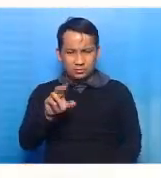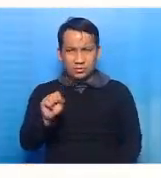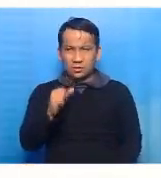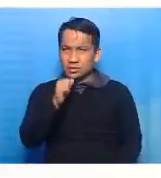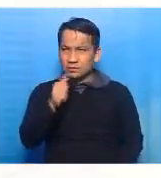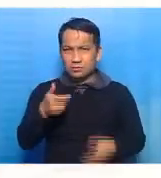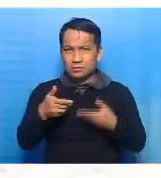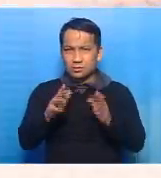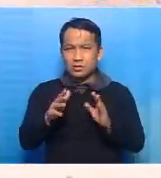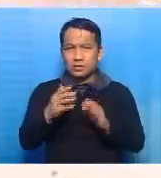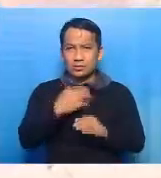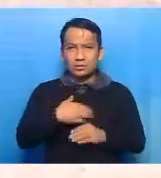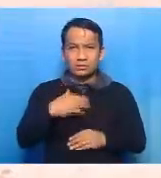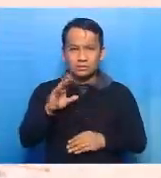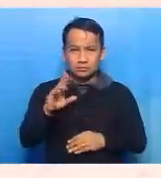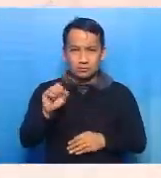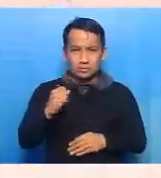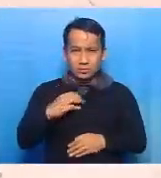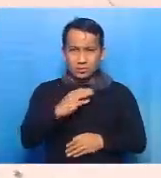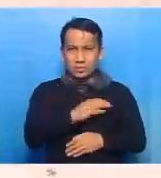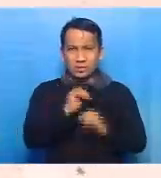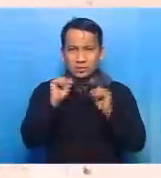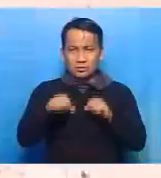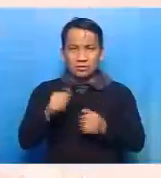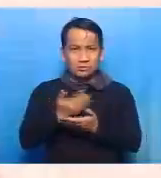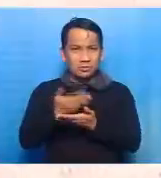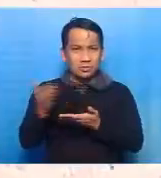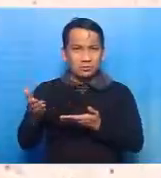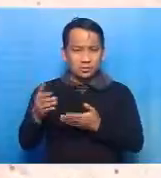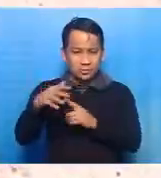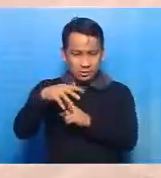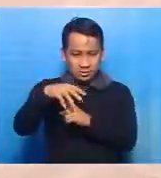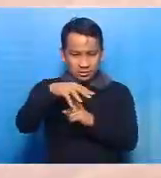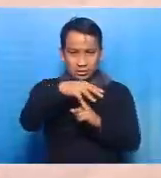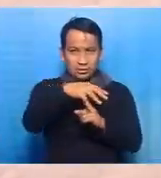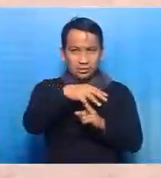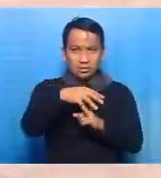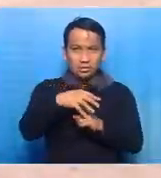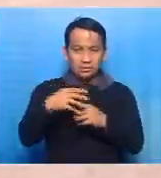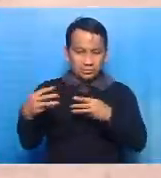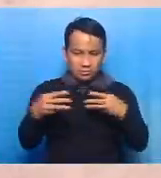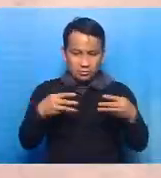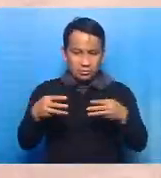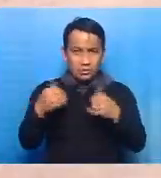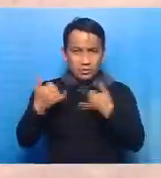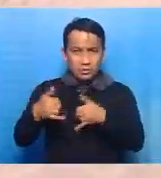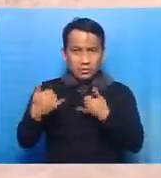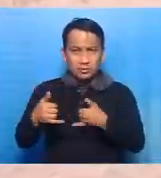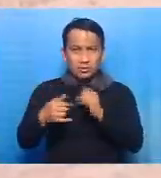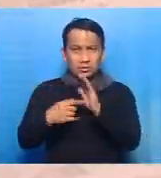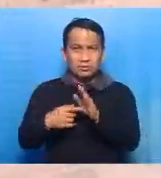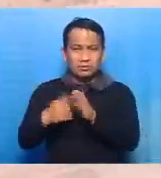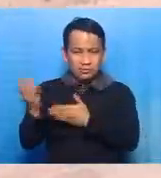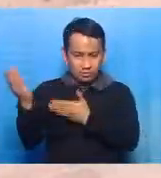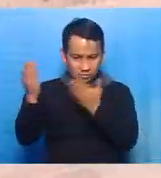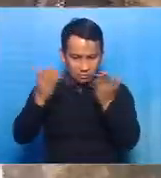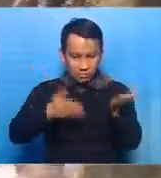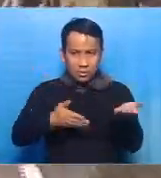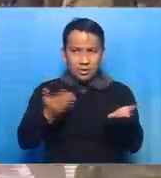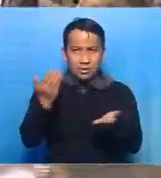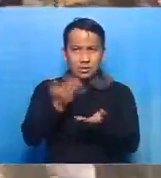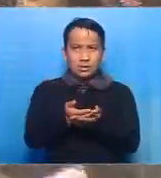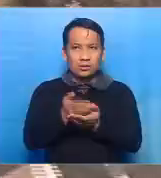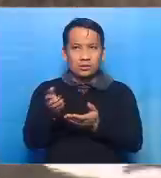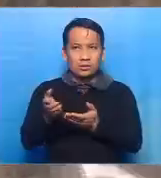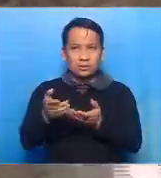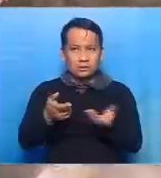pinagbigyan ng US Congress ang hiling ng gobyerno na pagbilahan tayo ng helicopter. Sa war games nga umano, dinadala lang dito ng mga kano ang